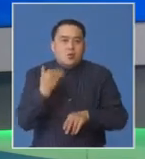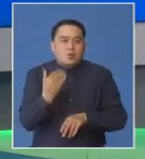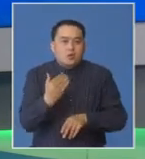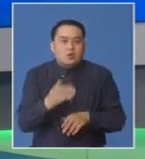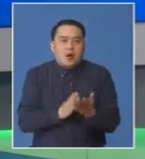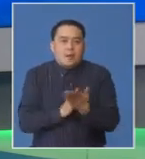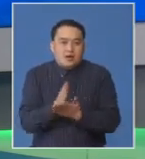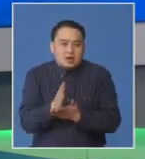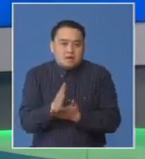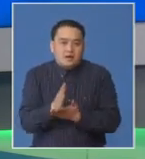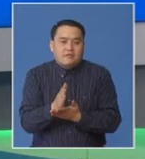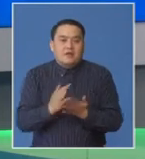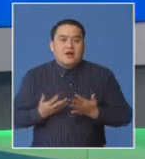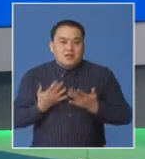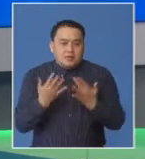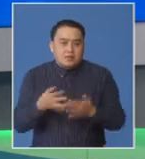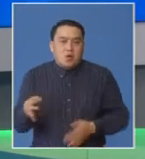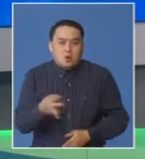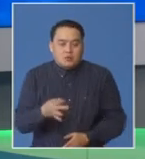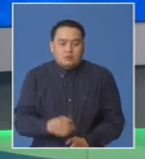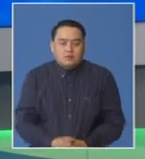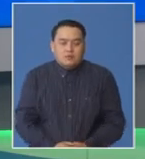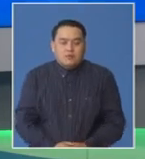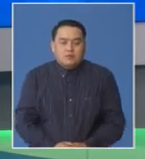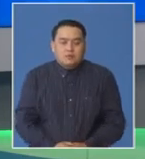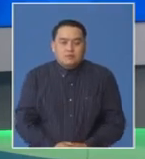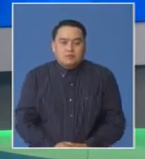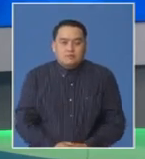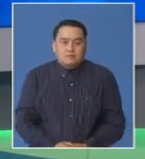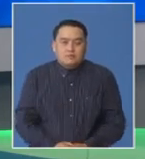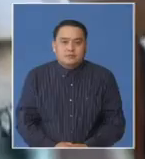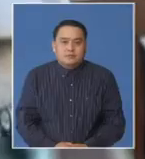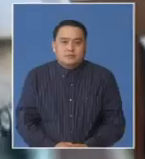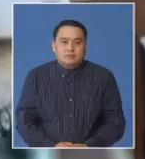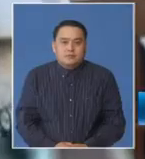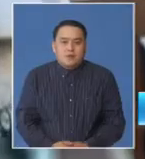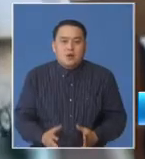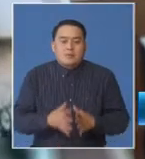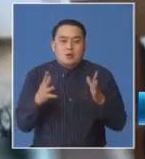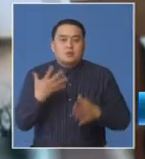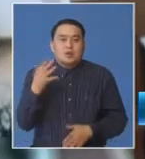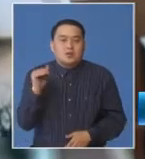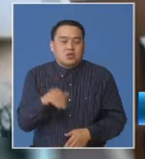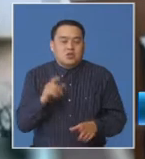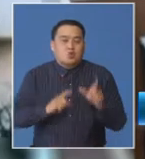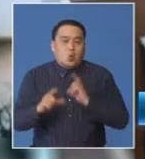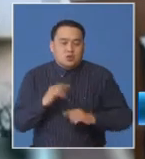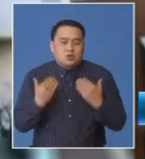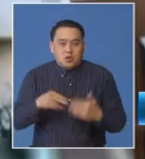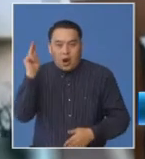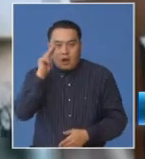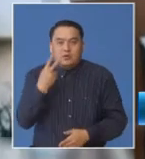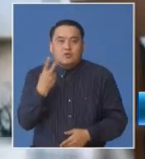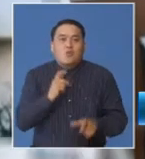потому как именно эти направления наиболее востребованы в области. Больше 5000 студентов сейчас учатся в